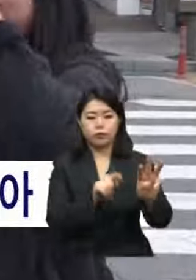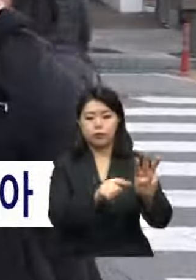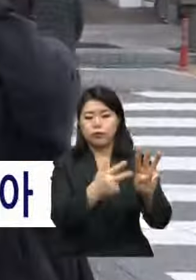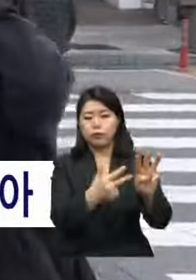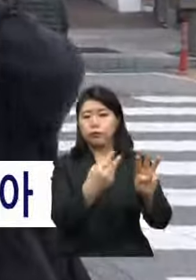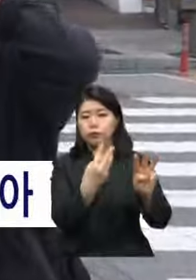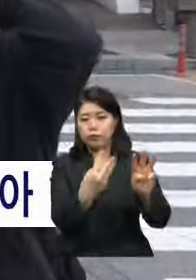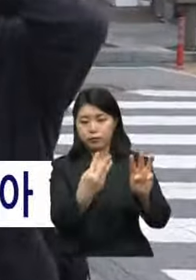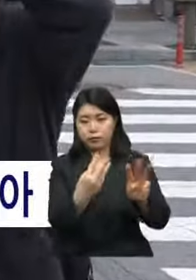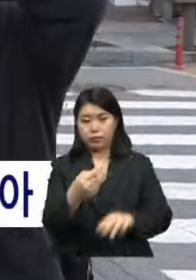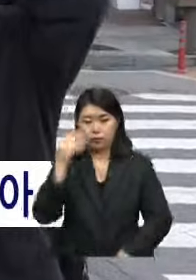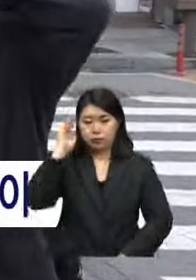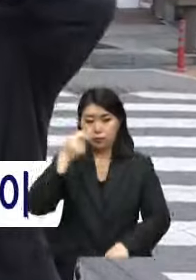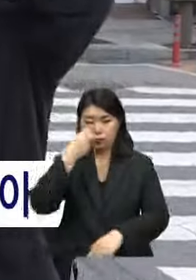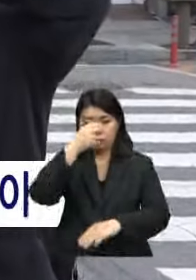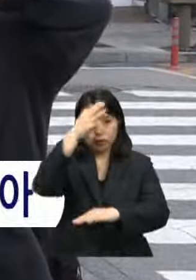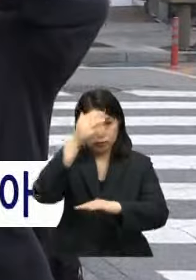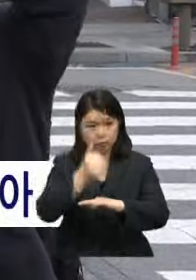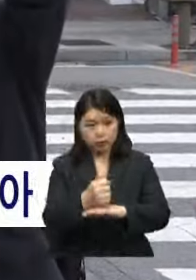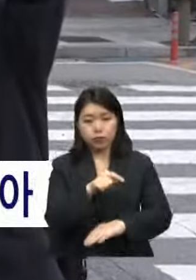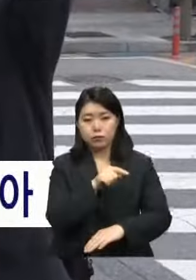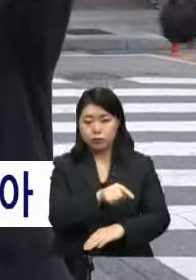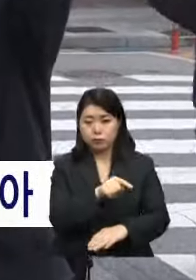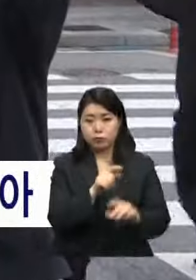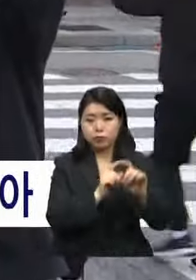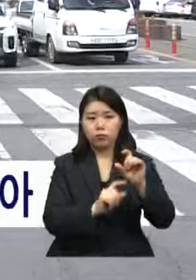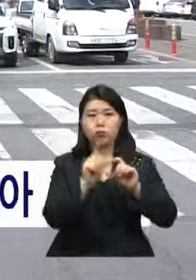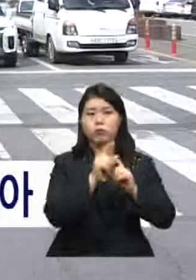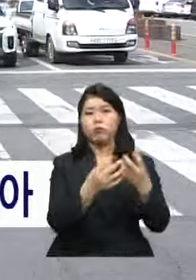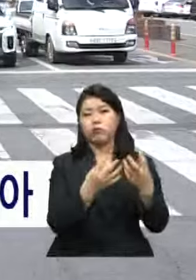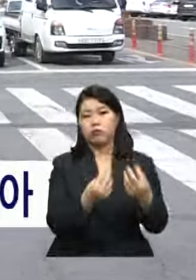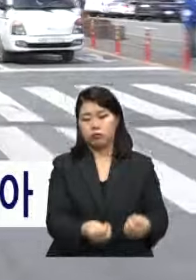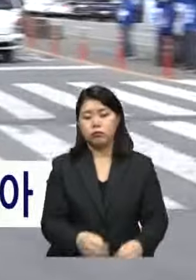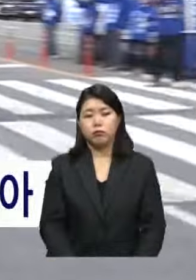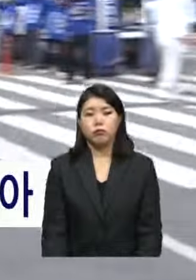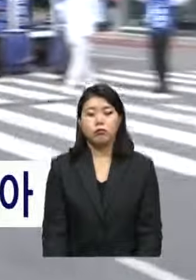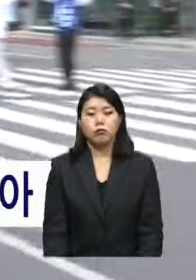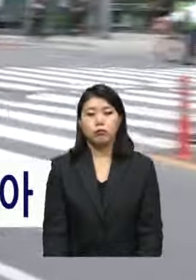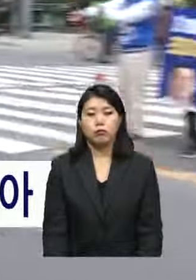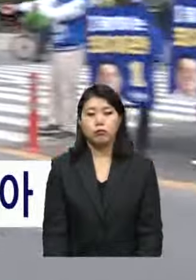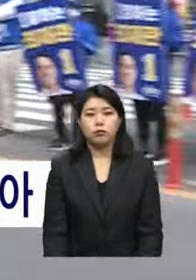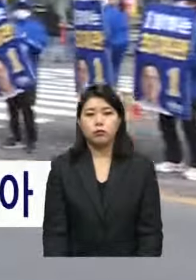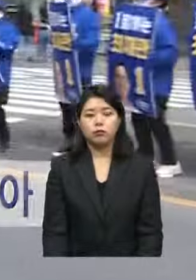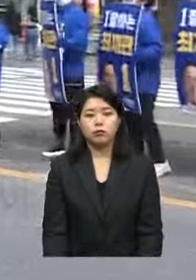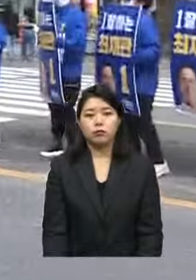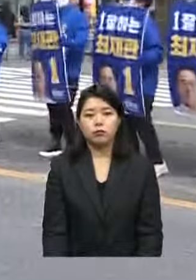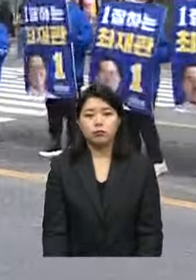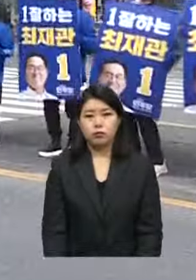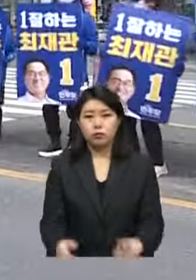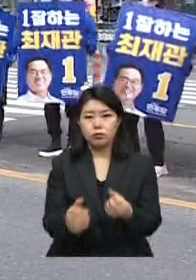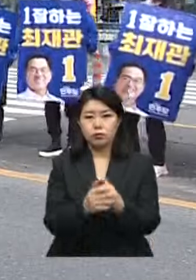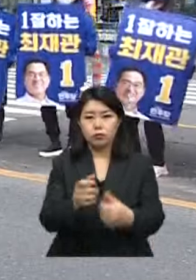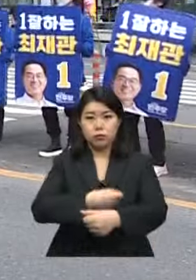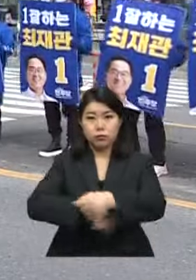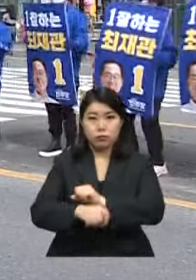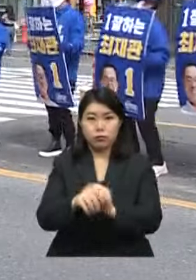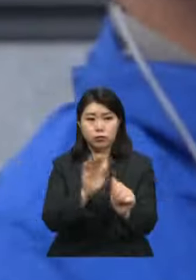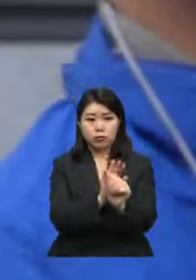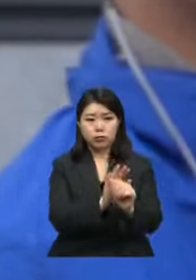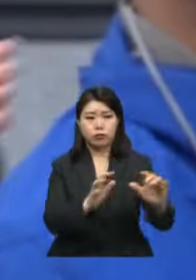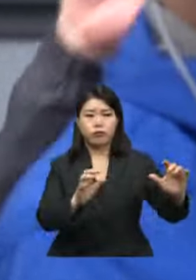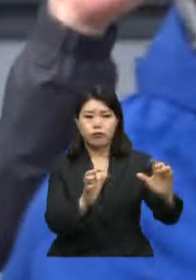43.73%로 최근 여론조사에서의 최재관 후보 지지율에 근접하는 수치가 됩니다. 그만큼 적극 지지층의